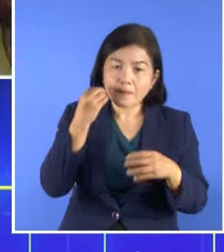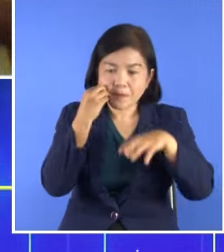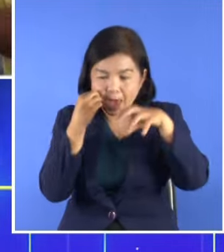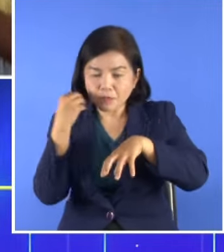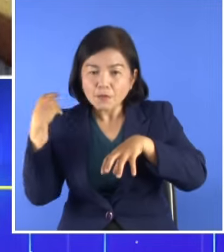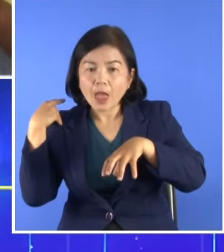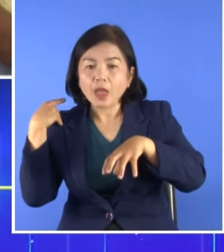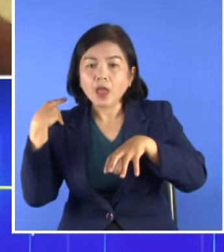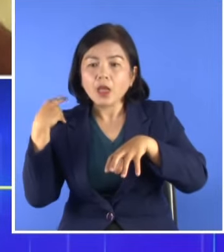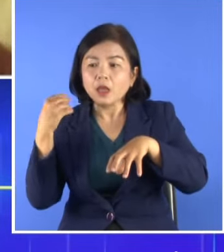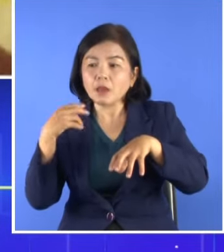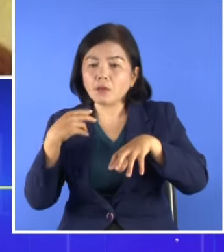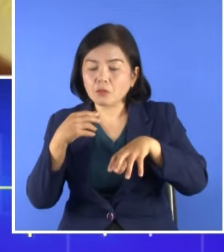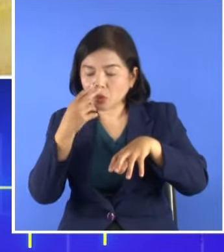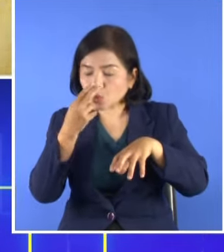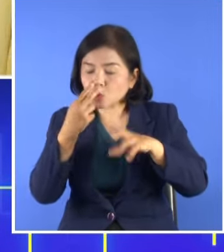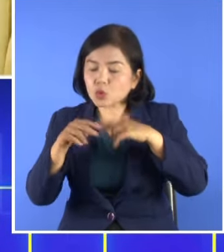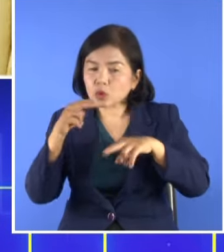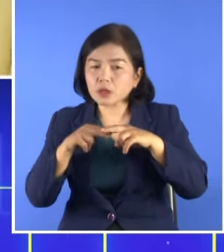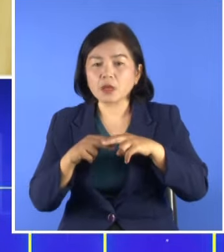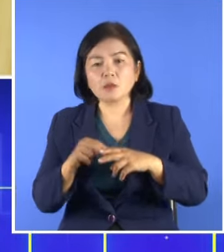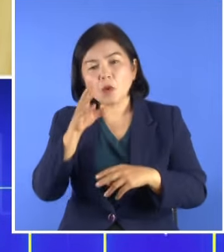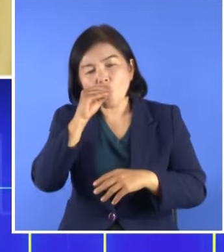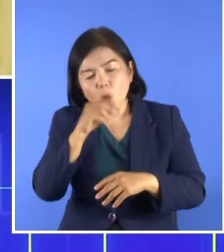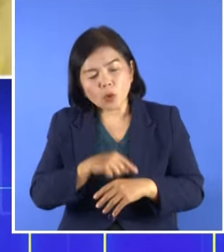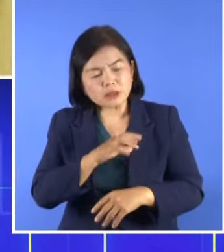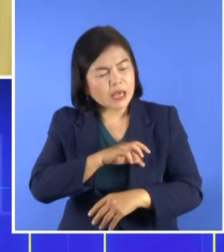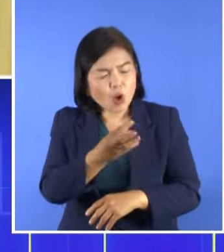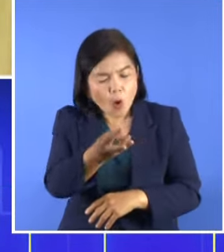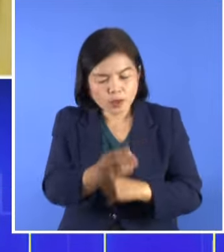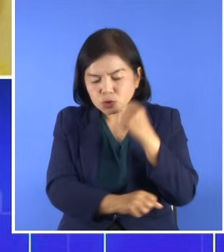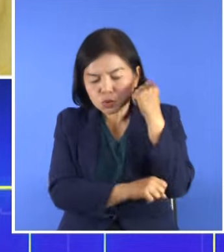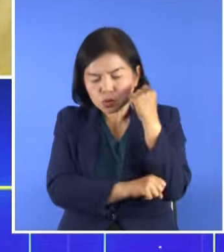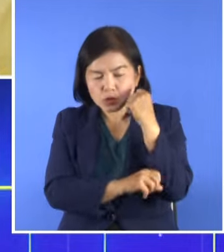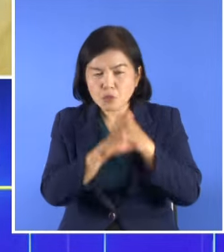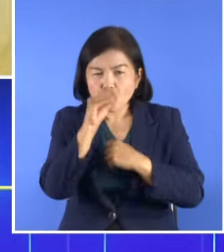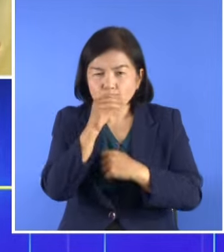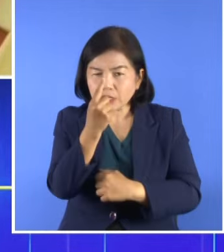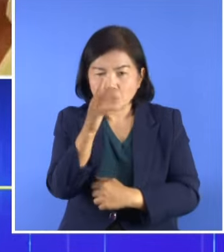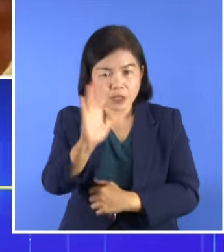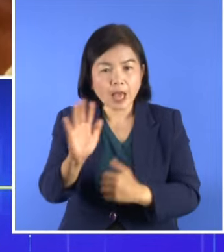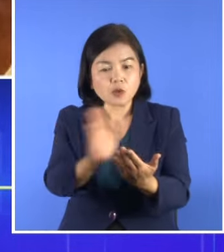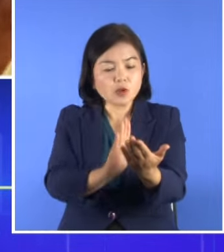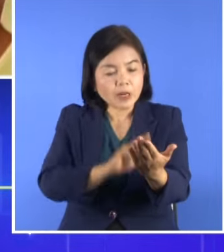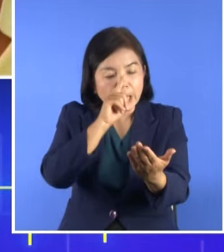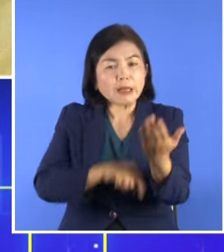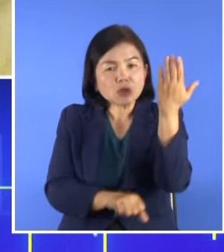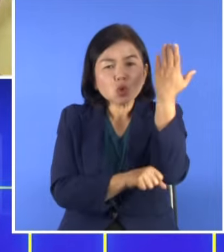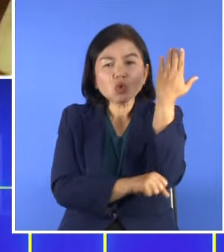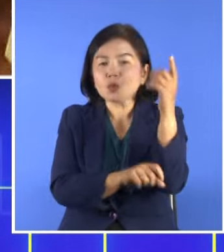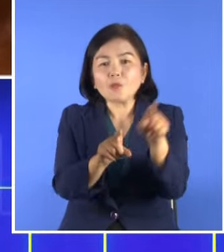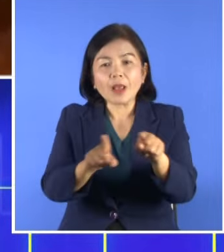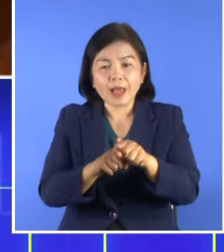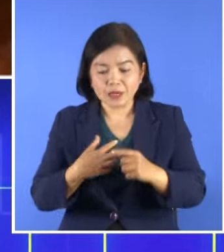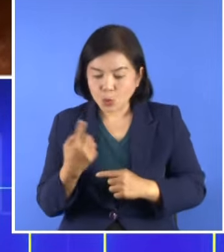มีห้องมีหอไหมอะไรยังไงเนี่ยไม่ใช่มาพั่มเพ้อว่าน้อยใจกับความจนคนจนทั่วประเทศเนี่ยโอ้โหไม่ใช่มีแต่เ